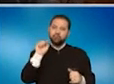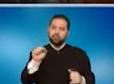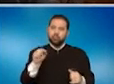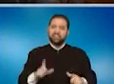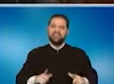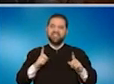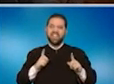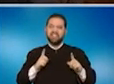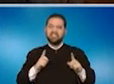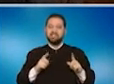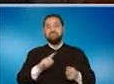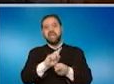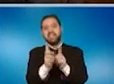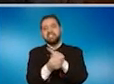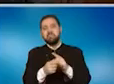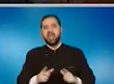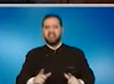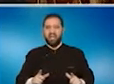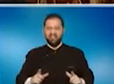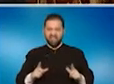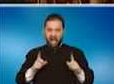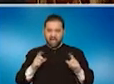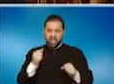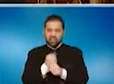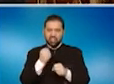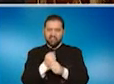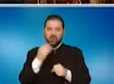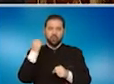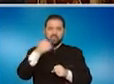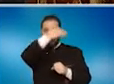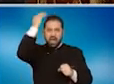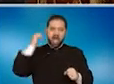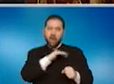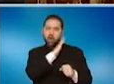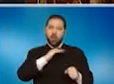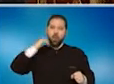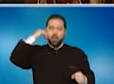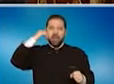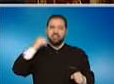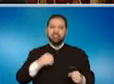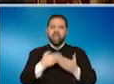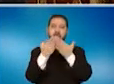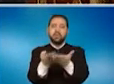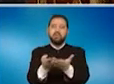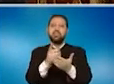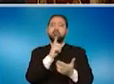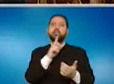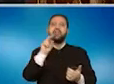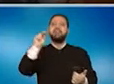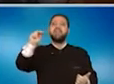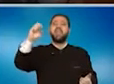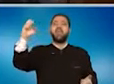și l-a urmat pe părintele și și-a schimbat viața. Deci ceea ce vedem noi în povestirea de astăzi, care nu este o simplă